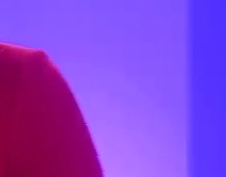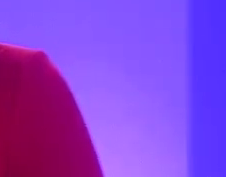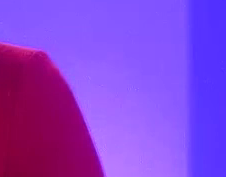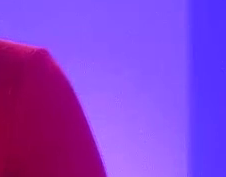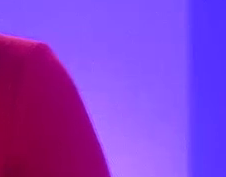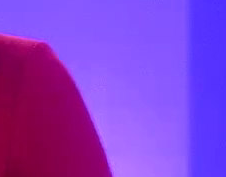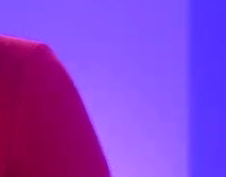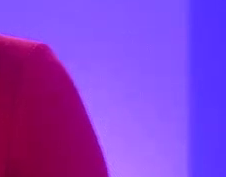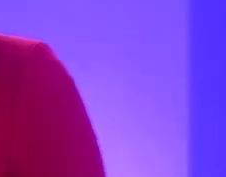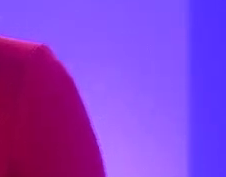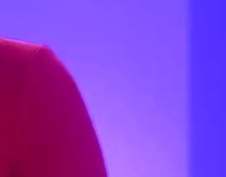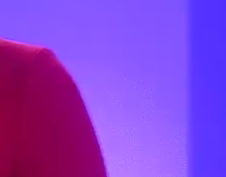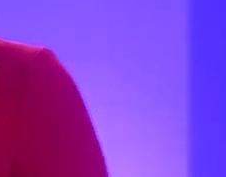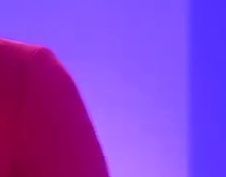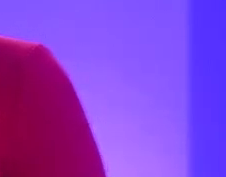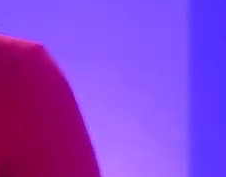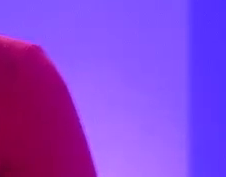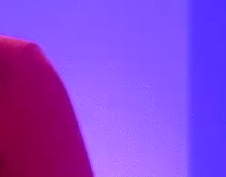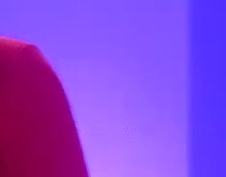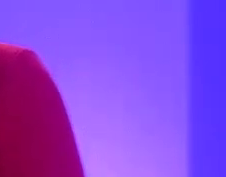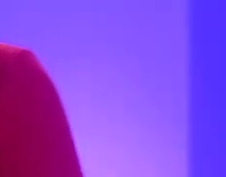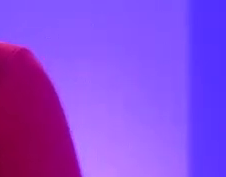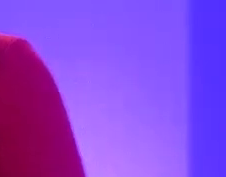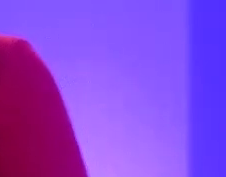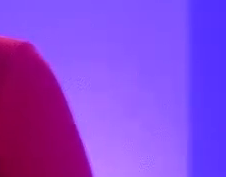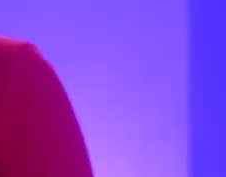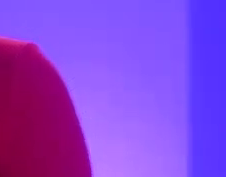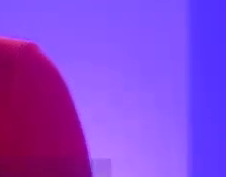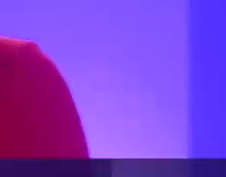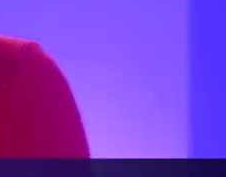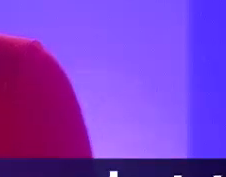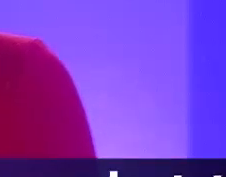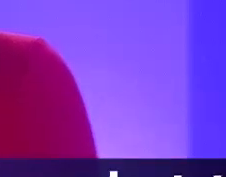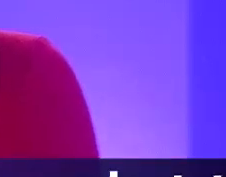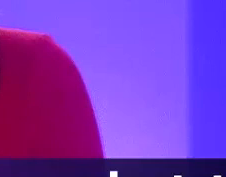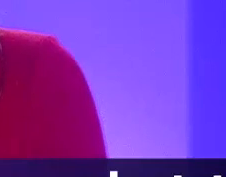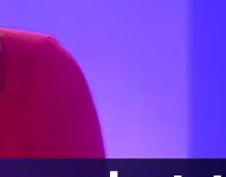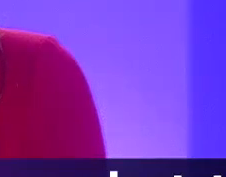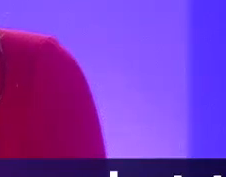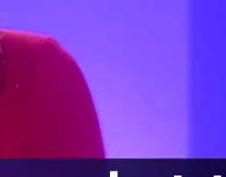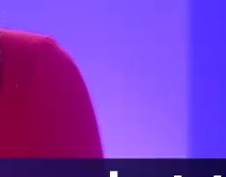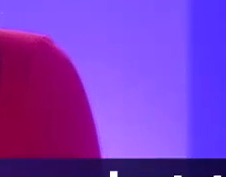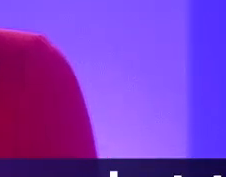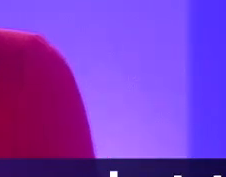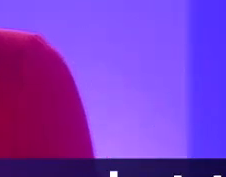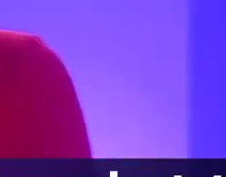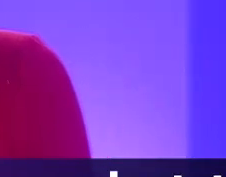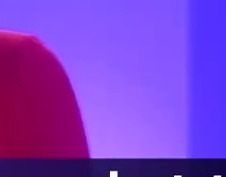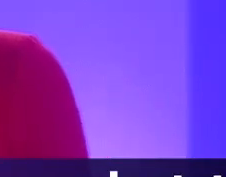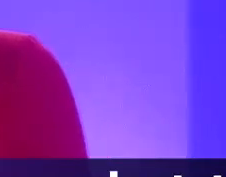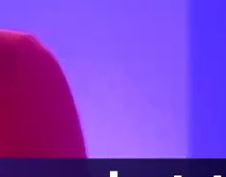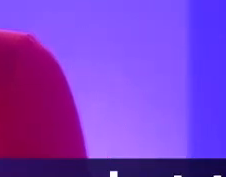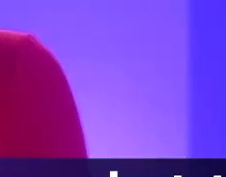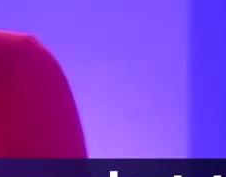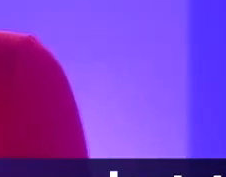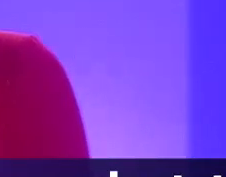se concretizează, va fi de 10% în cel mai bun caz. Cum se traduce asta pentru un coș de consum pentru 3 luni la